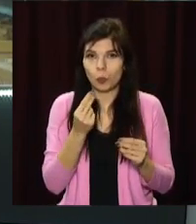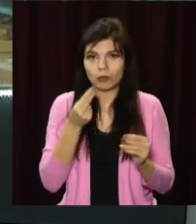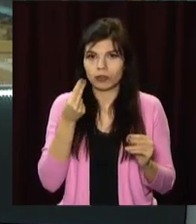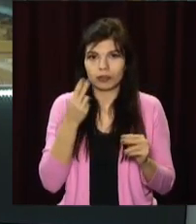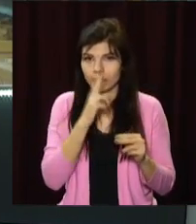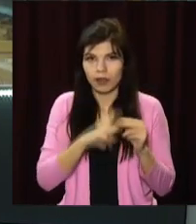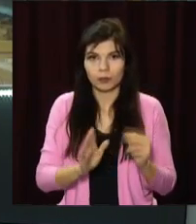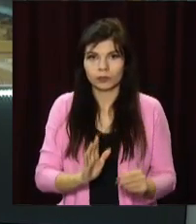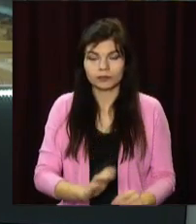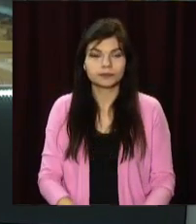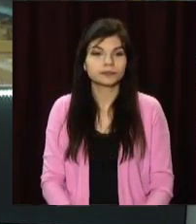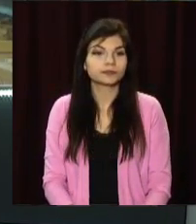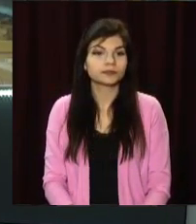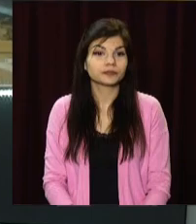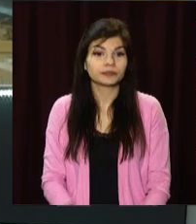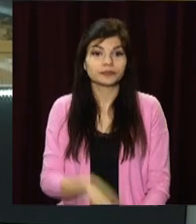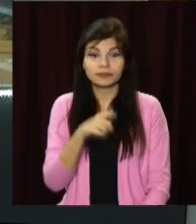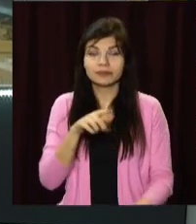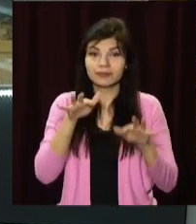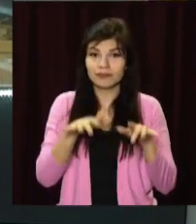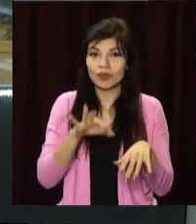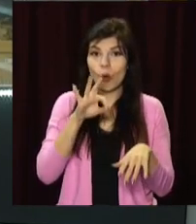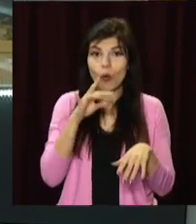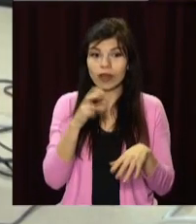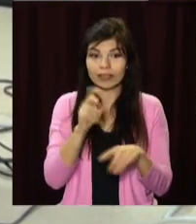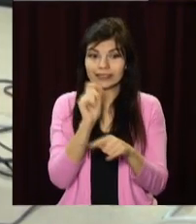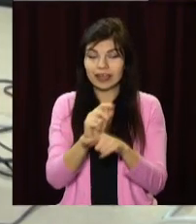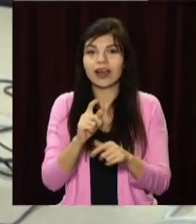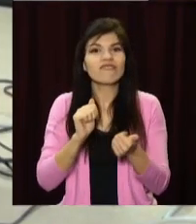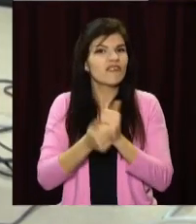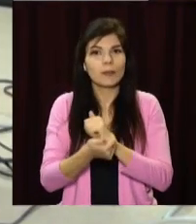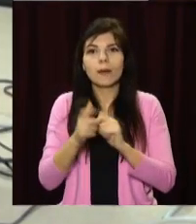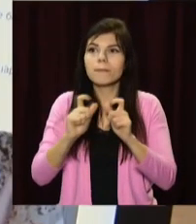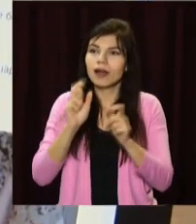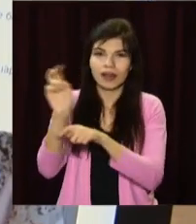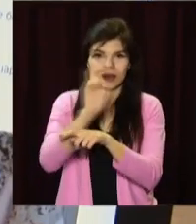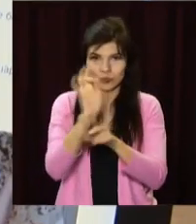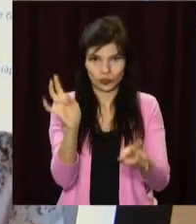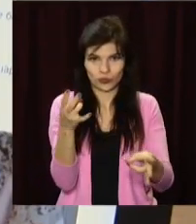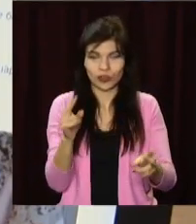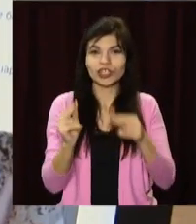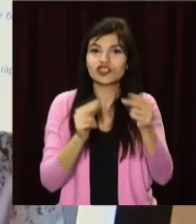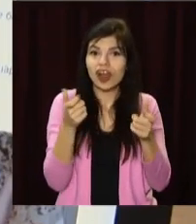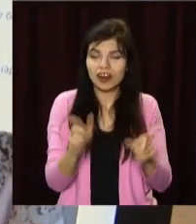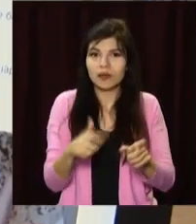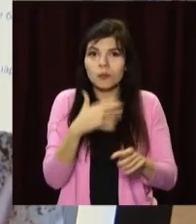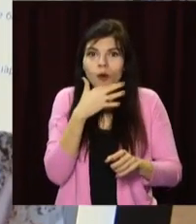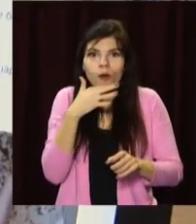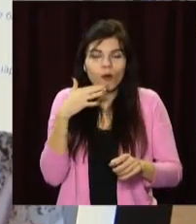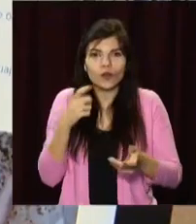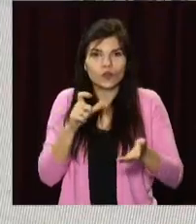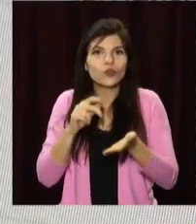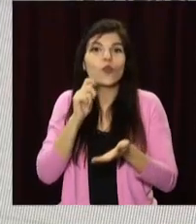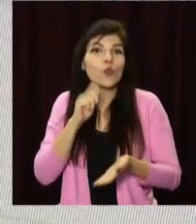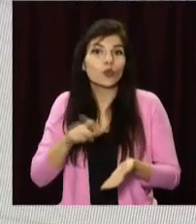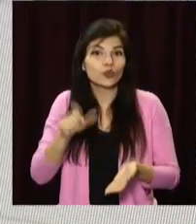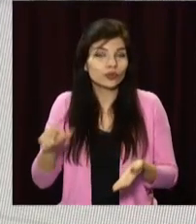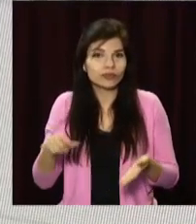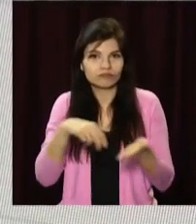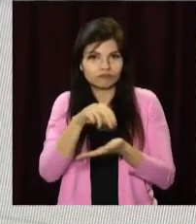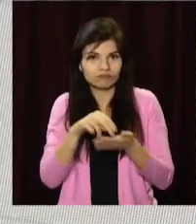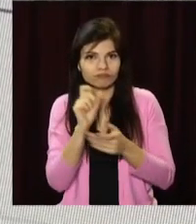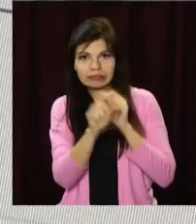просторі уберегтися від зловмисників, знає наша Лідія Дмитрашко. Онлайн-замовлення замість походів крамницями. Через карантин